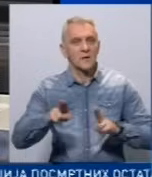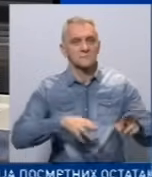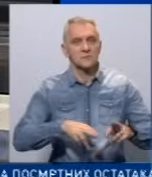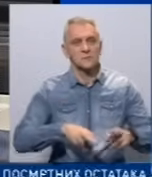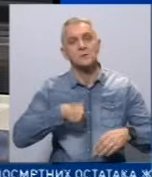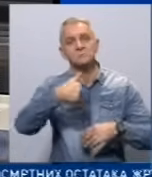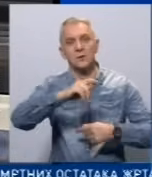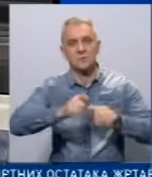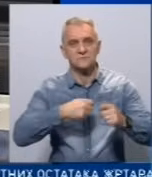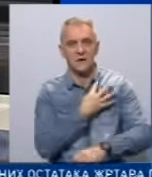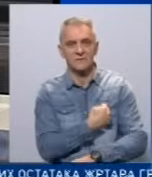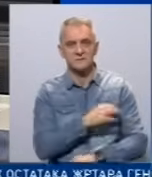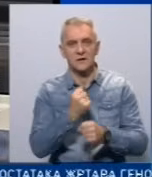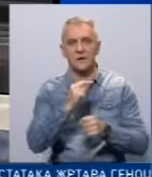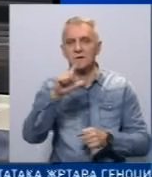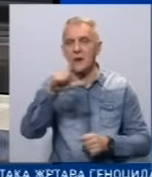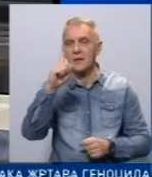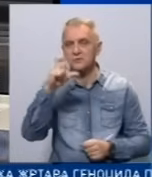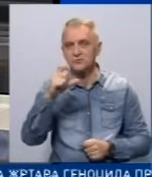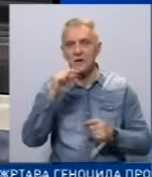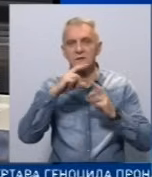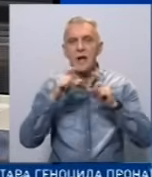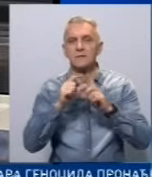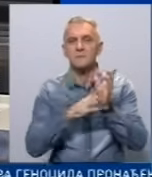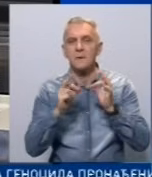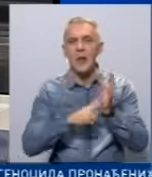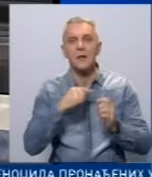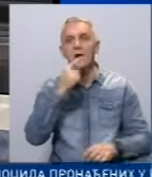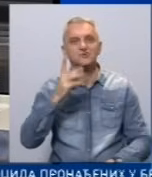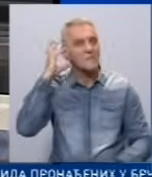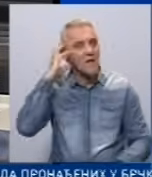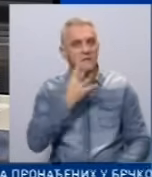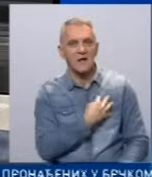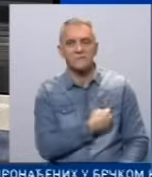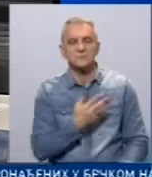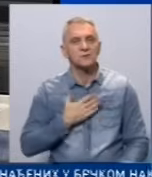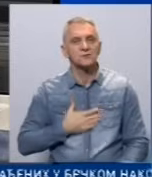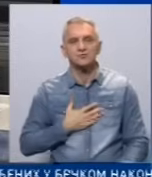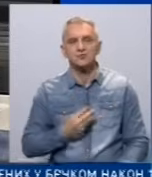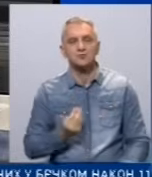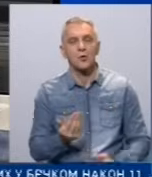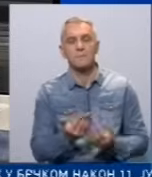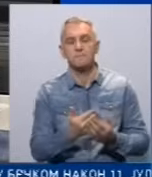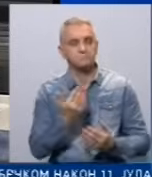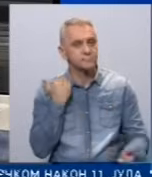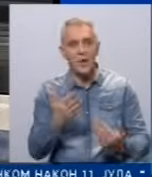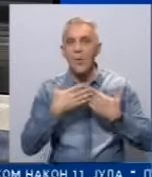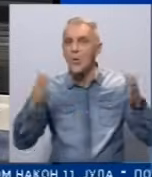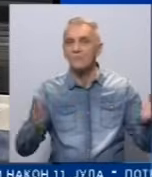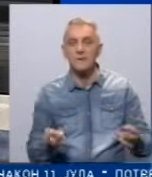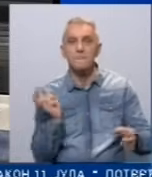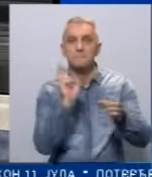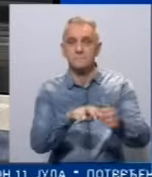Ministar spoljnih poslova Hrvatske Gordan Grlić Radman izjavio je da vlada Hrvatske želi da se što prije otvore pristupni pregovori Bosne